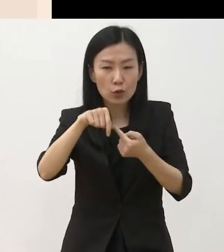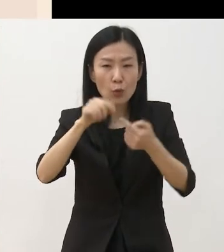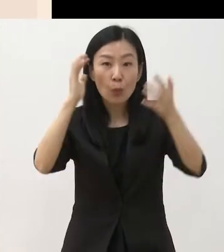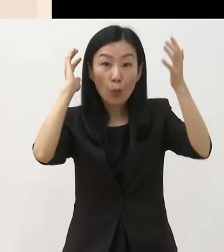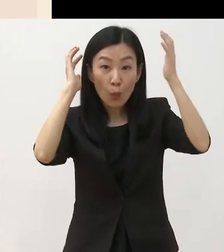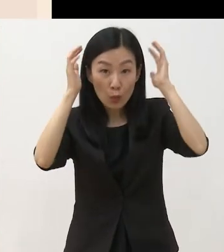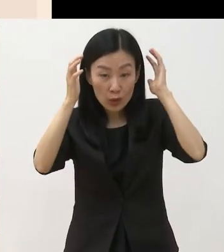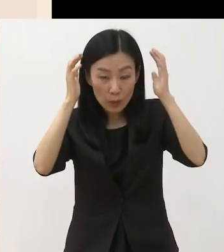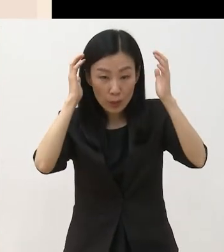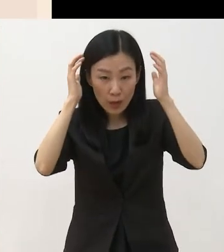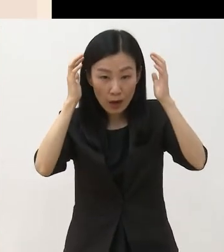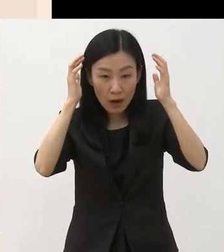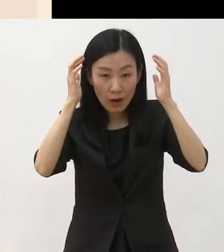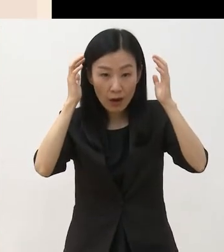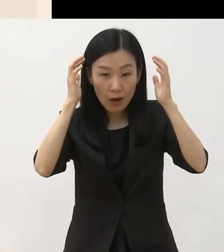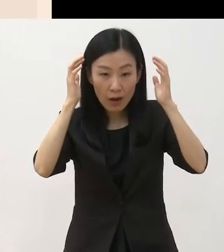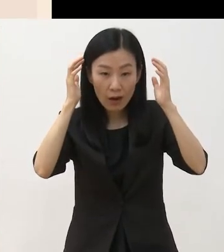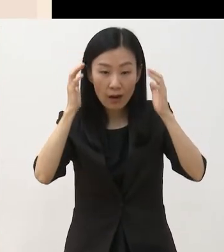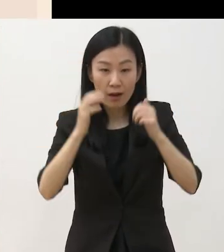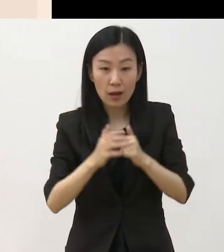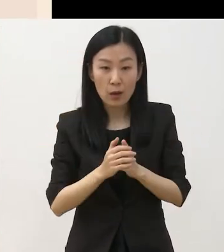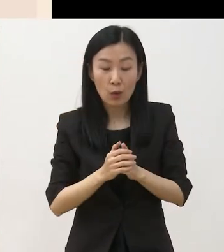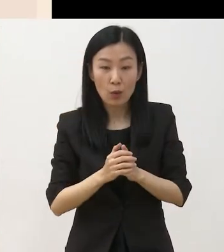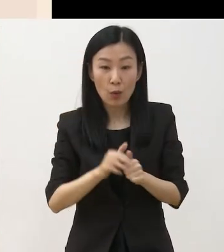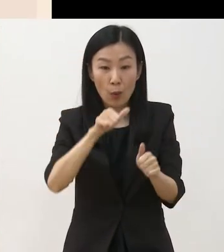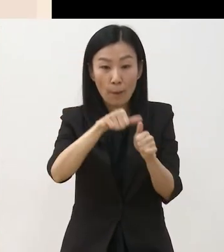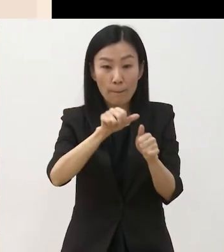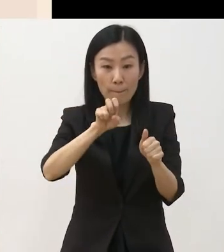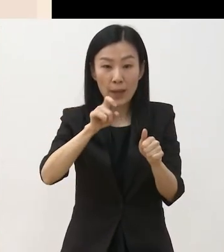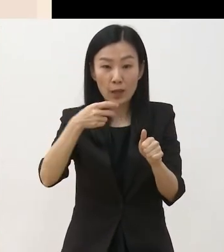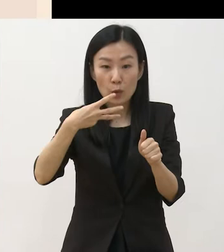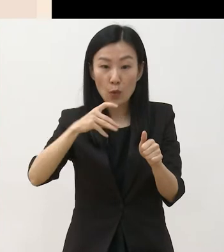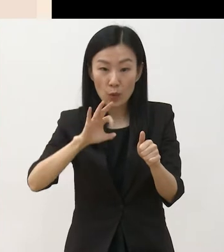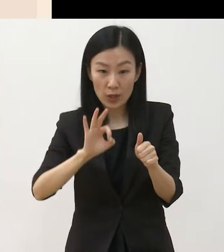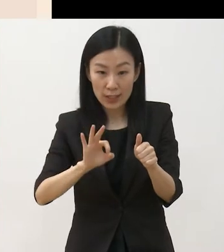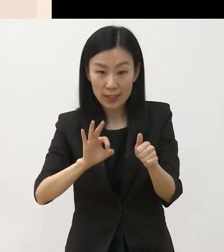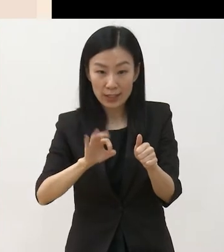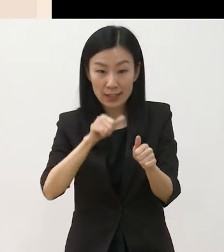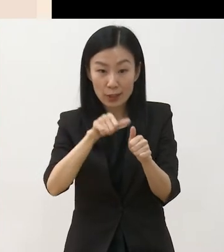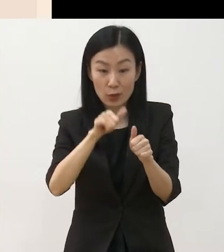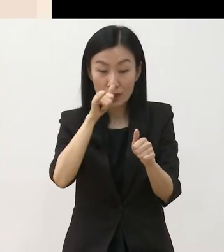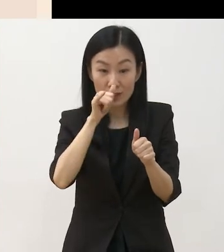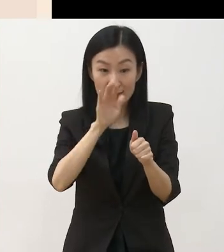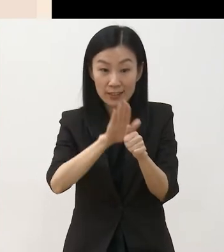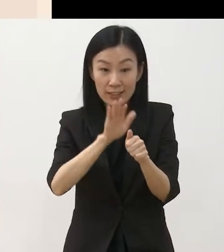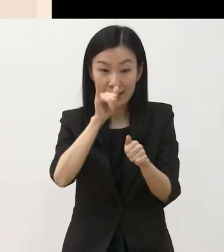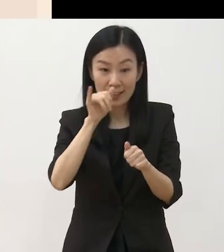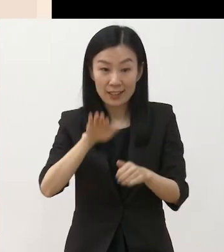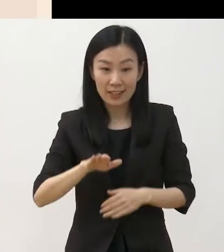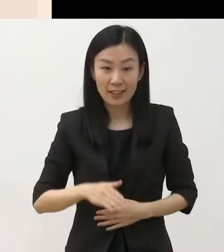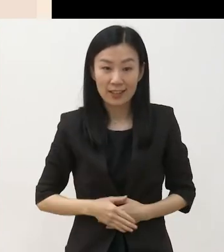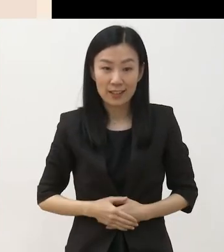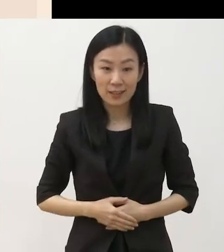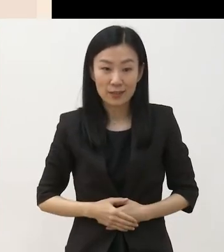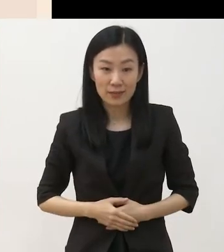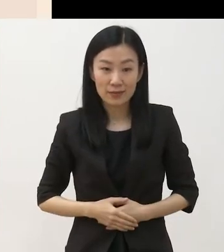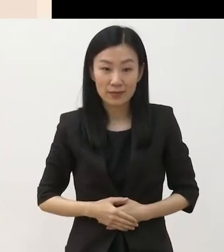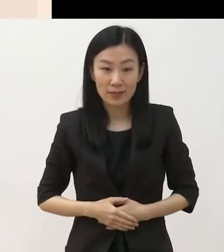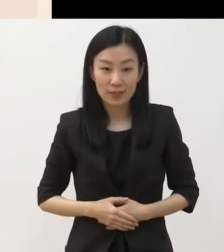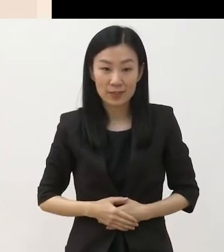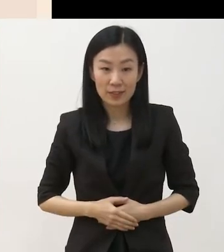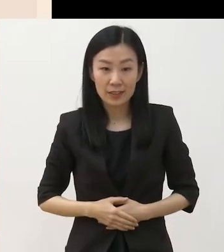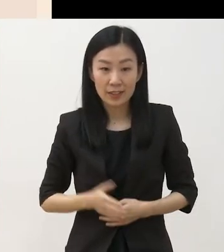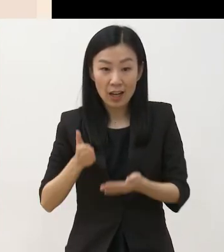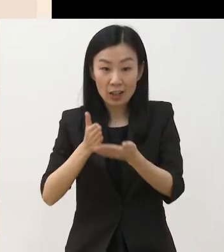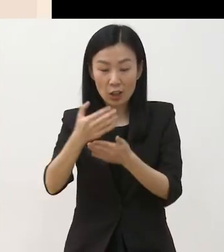복잡하고 많은 그 멘토링 지원 등의 별도 지원들이 있는 사업들인데요. 그 간에는 전담 심의위원